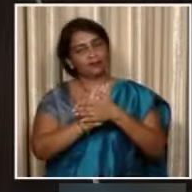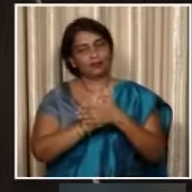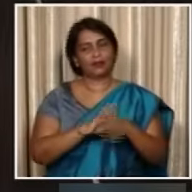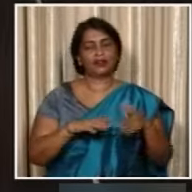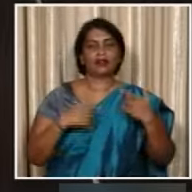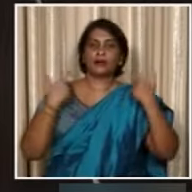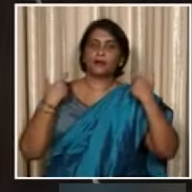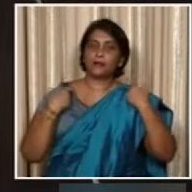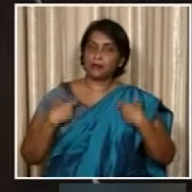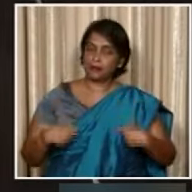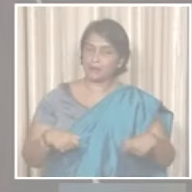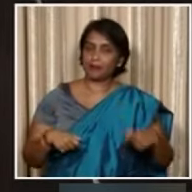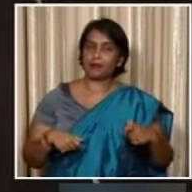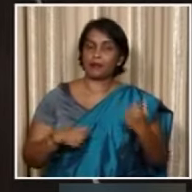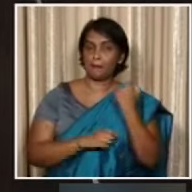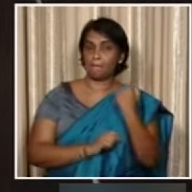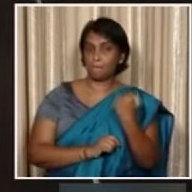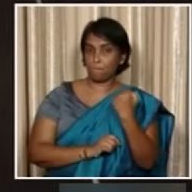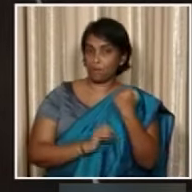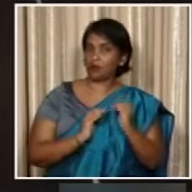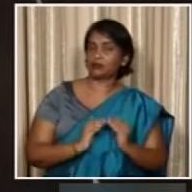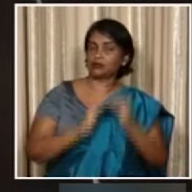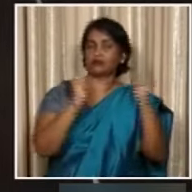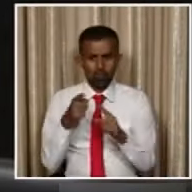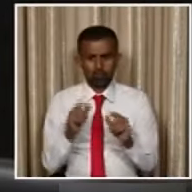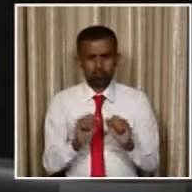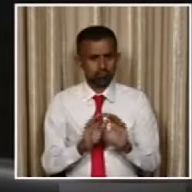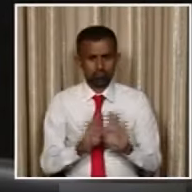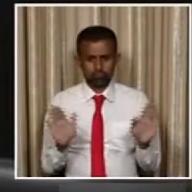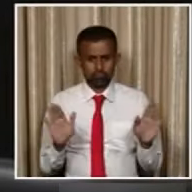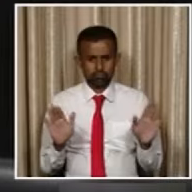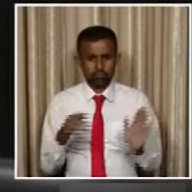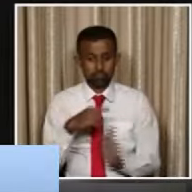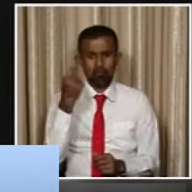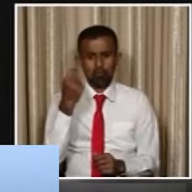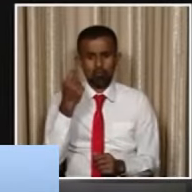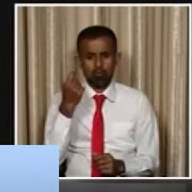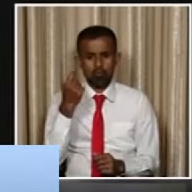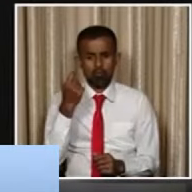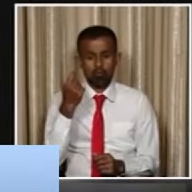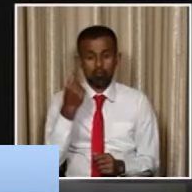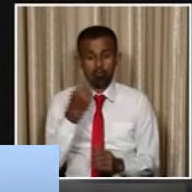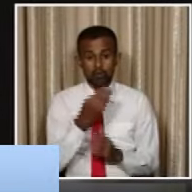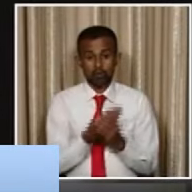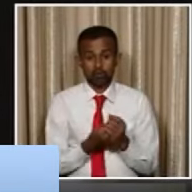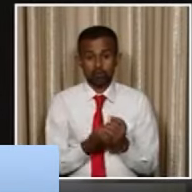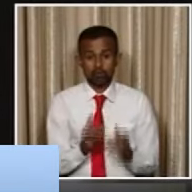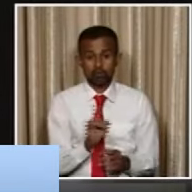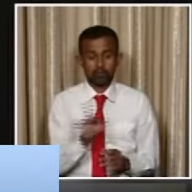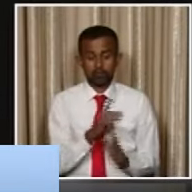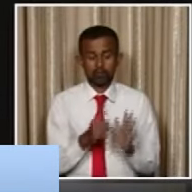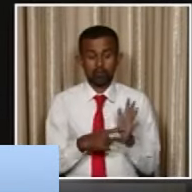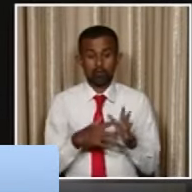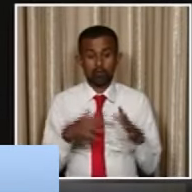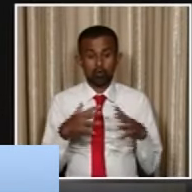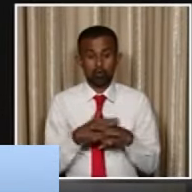මහින්ද රාජපක්ෂගේ බලය ගොඩනගන්න විශාල වැඩ කොටසක් කළා. රට දිනවීම සඳහා ජාතික ප්‍රතිපත්තියක් නීතිගත